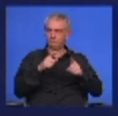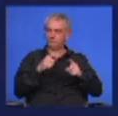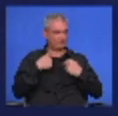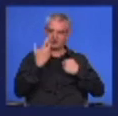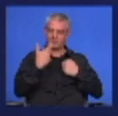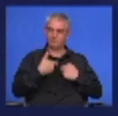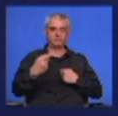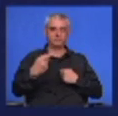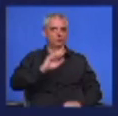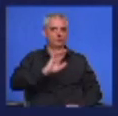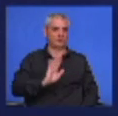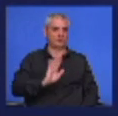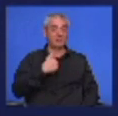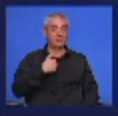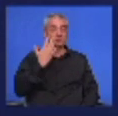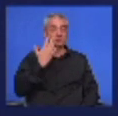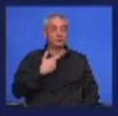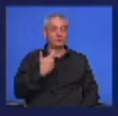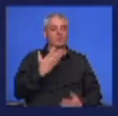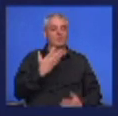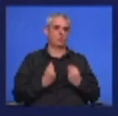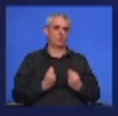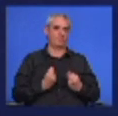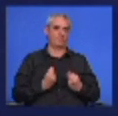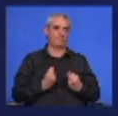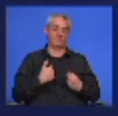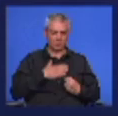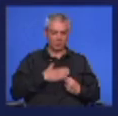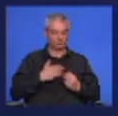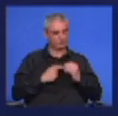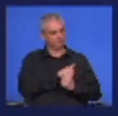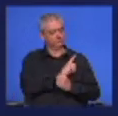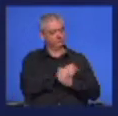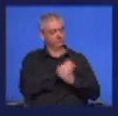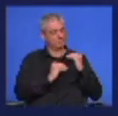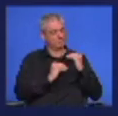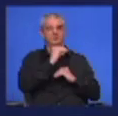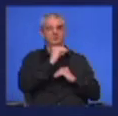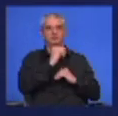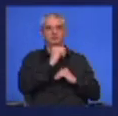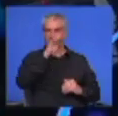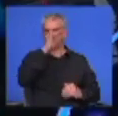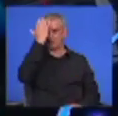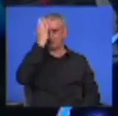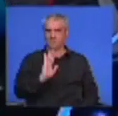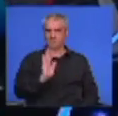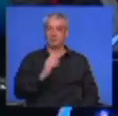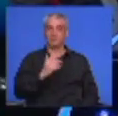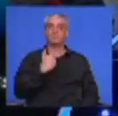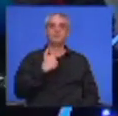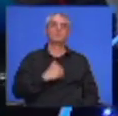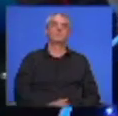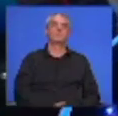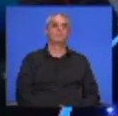אותם. אני סופרת את הטוב. ואני רוצה להעצים אותו מהמקום שלי. אני חושב שלא צריך להגזים. אני רוצה...